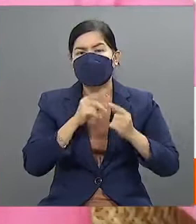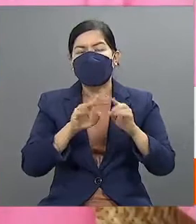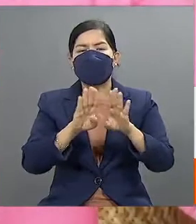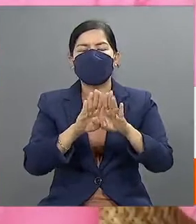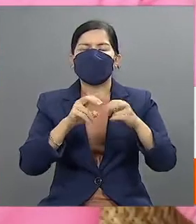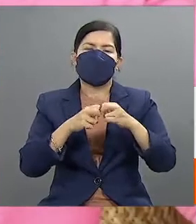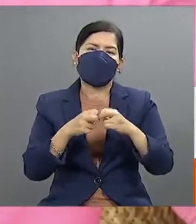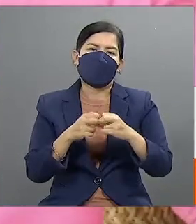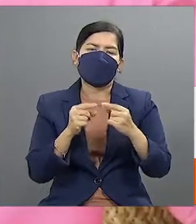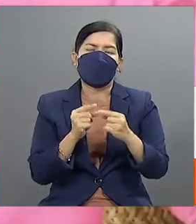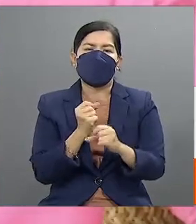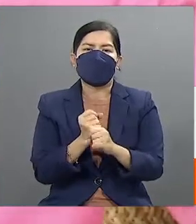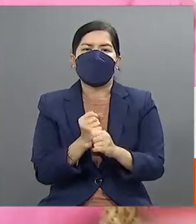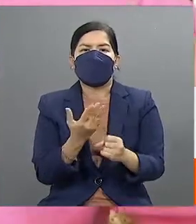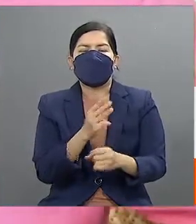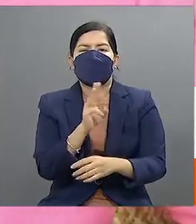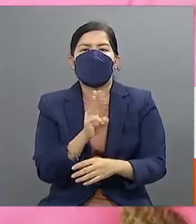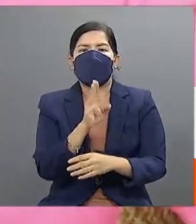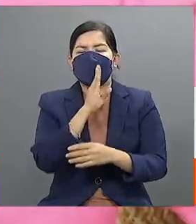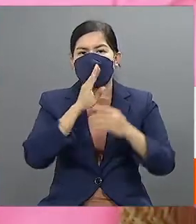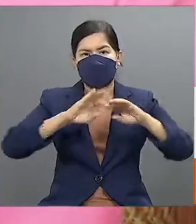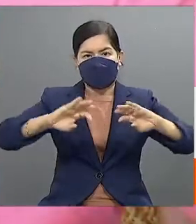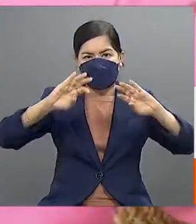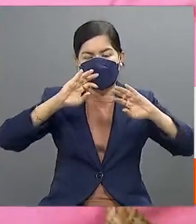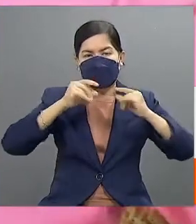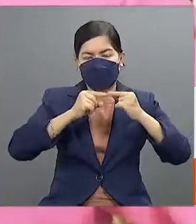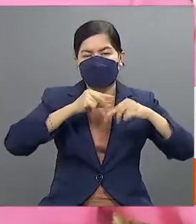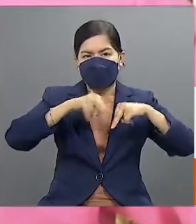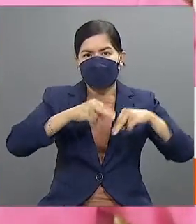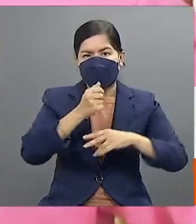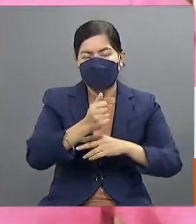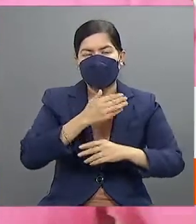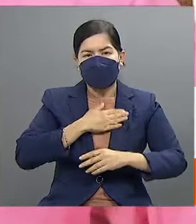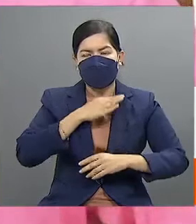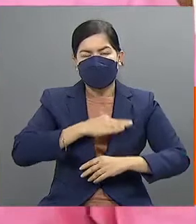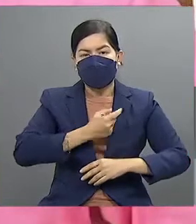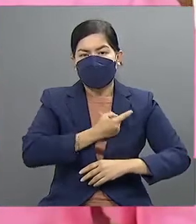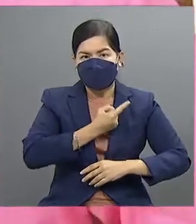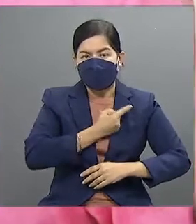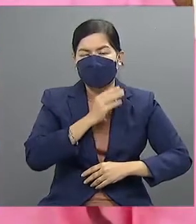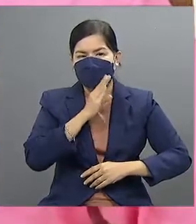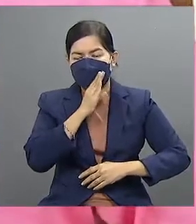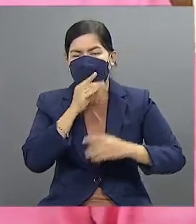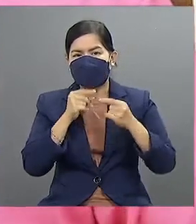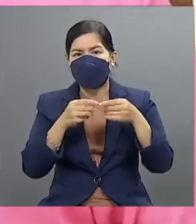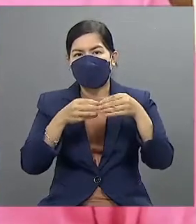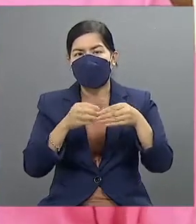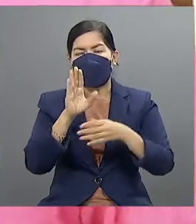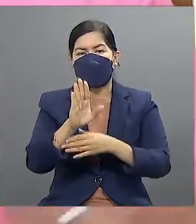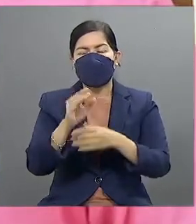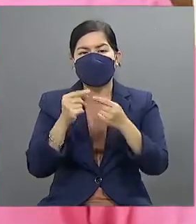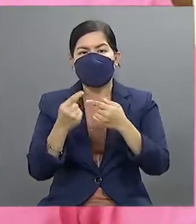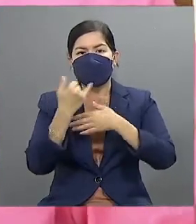างรัฐบาลเรายับยั้งไวรัสตัวนี้ได้ผมก็ดีใจแล้วก็ให้ต่างชาติเข้ามาได้เรื่อยๆนะไม่ปิดประเทศนะพี่คนภายในประเทศภายในภูเก็ตเองเ